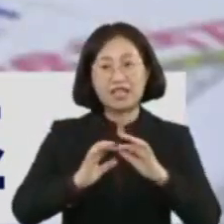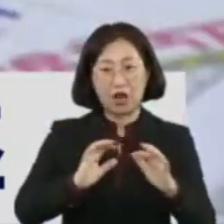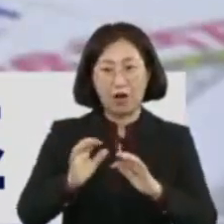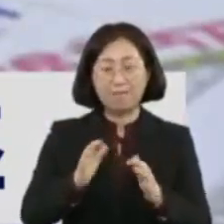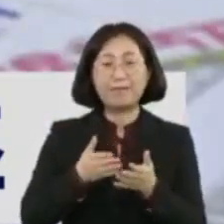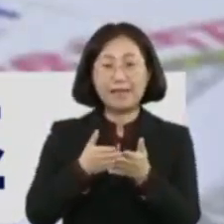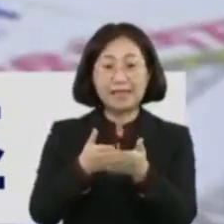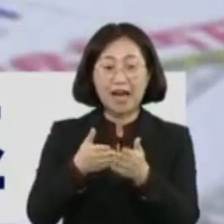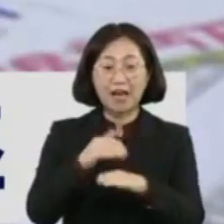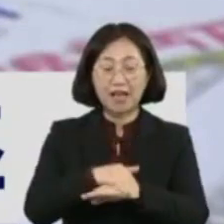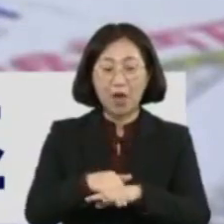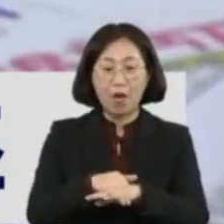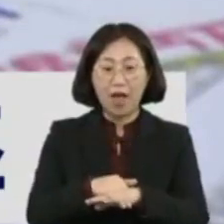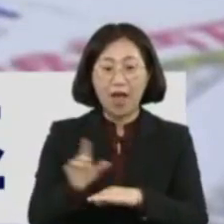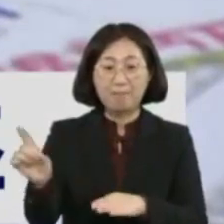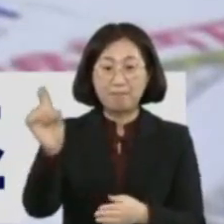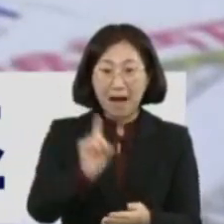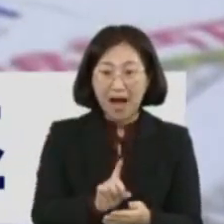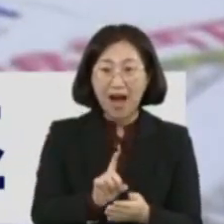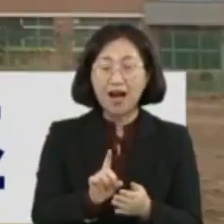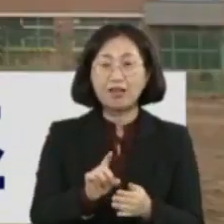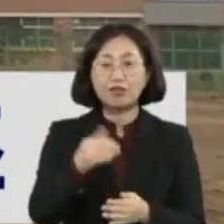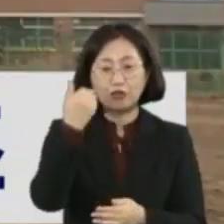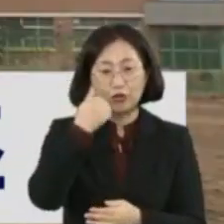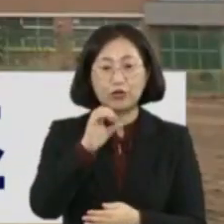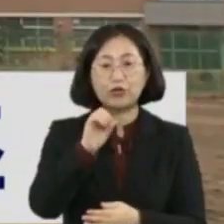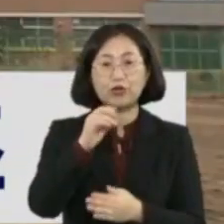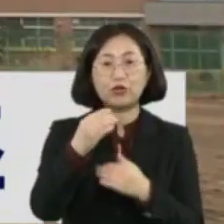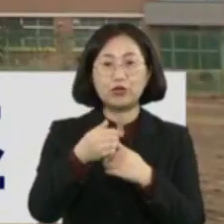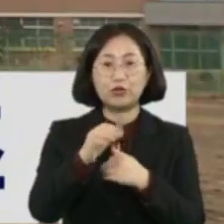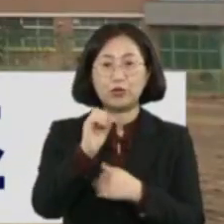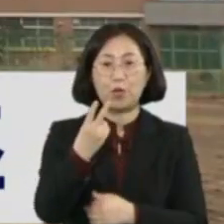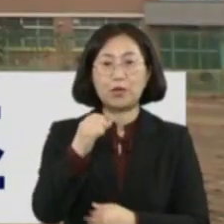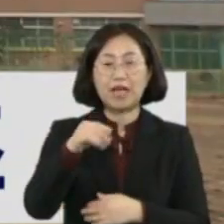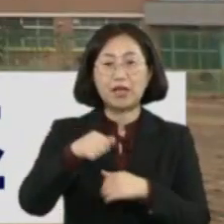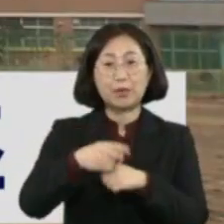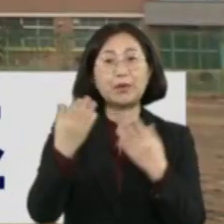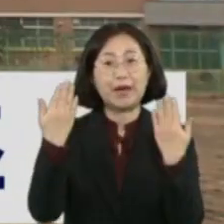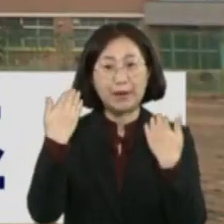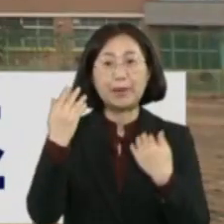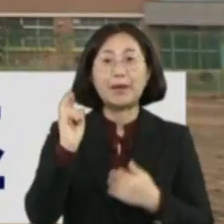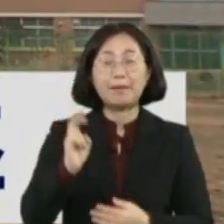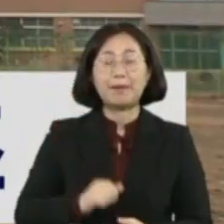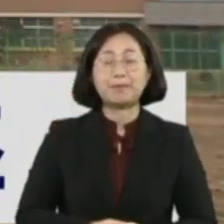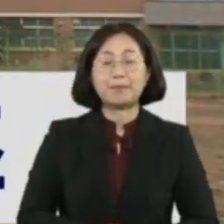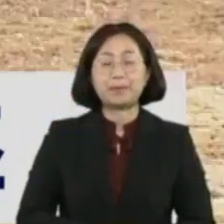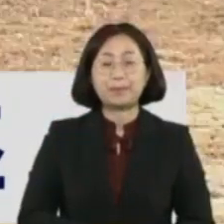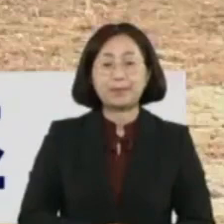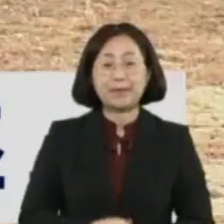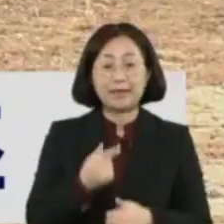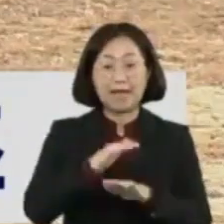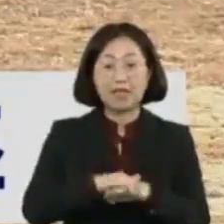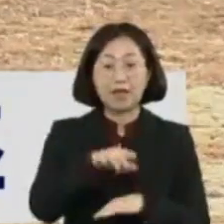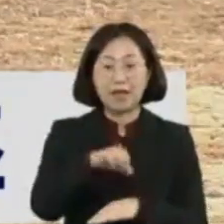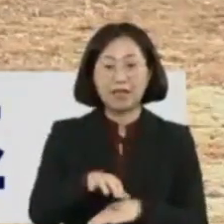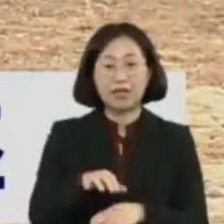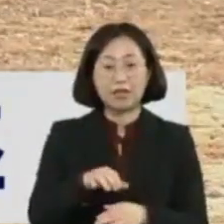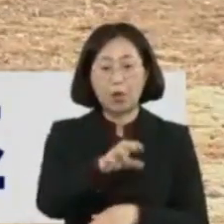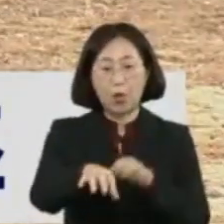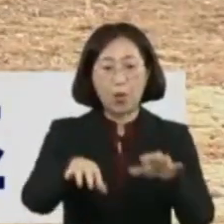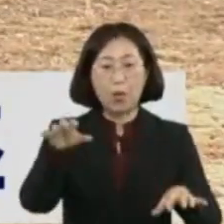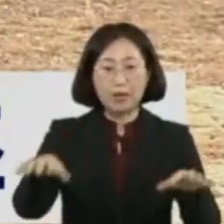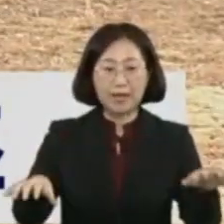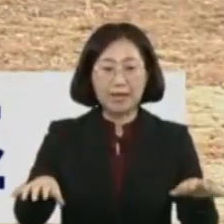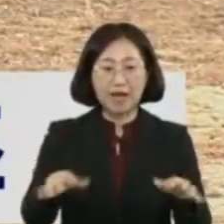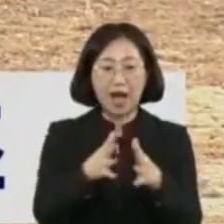제시할 계획인데 첫 협의 중재 대상은 유성구 용산초등학교가 될 것으로 보입니다. 대전에서는 최근